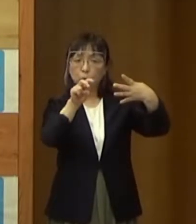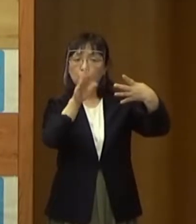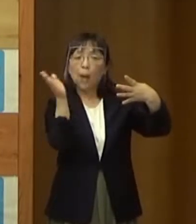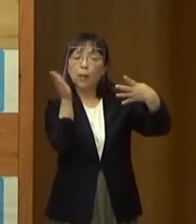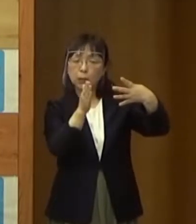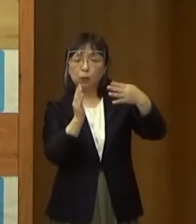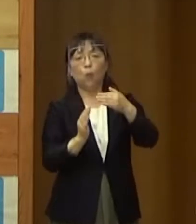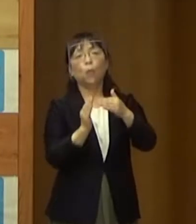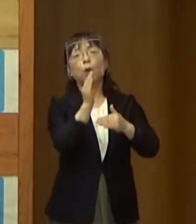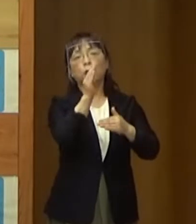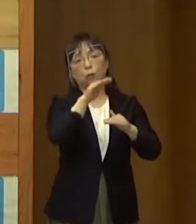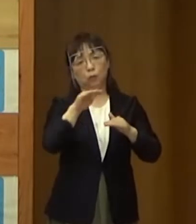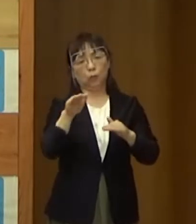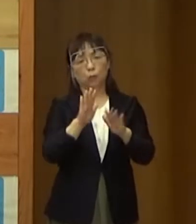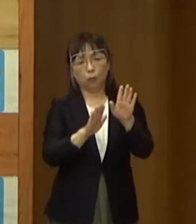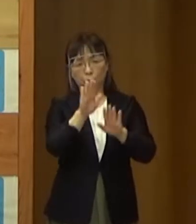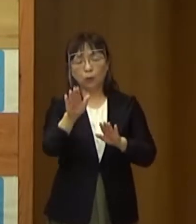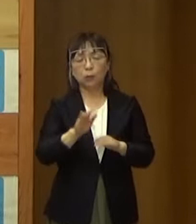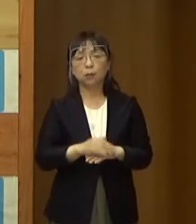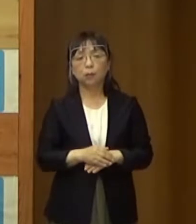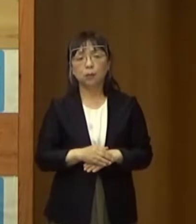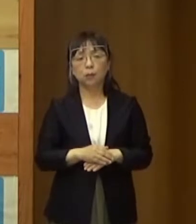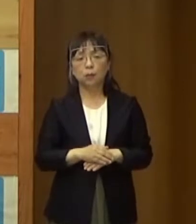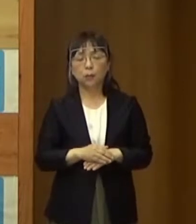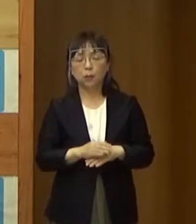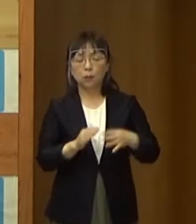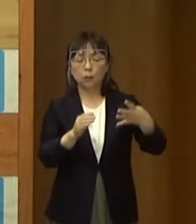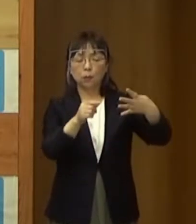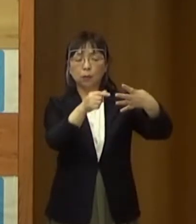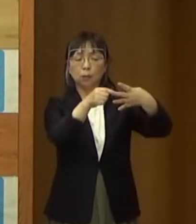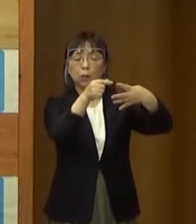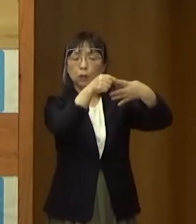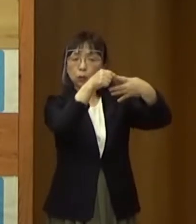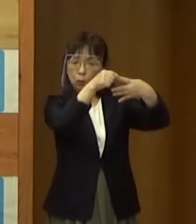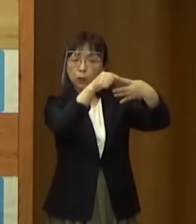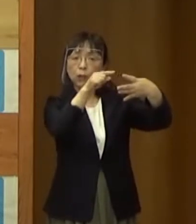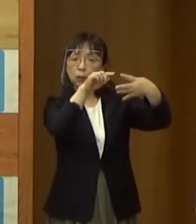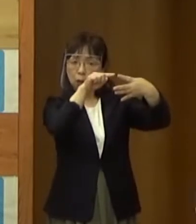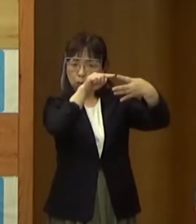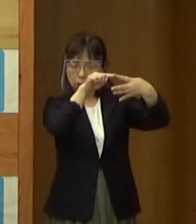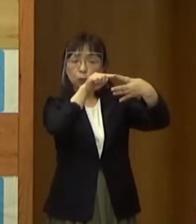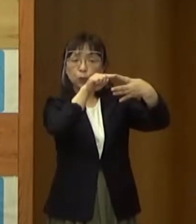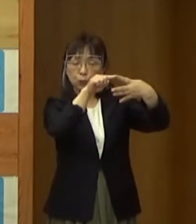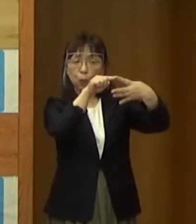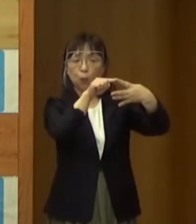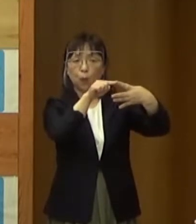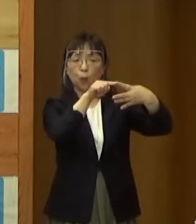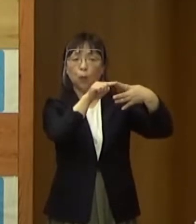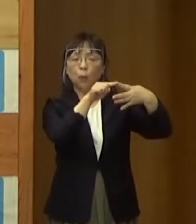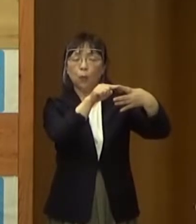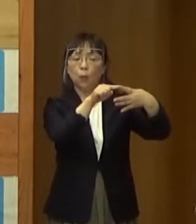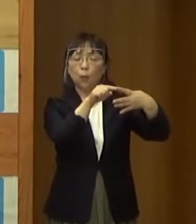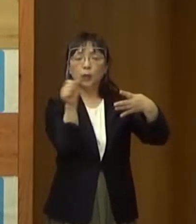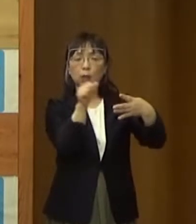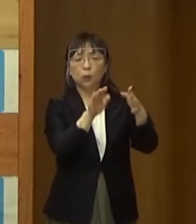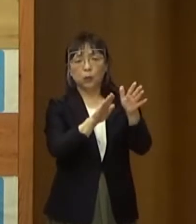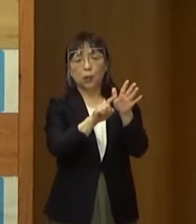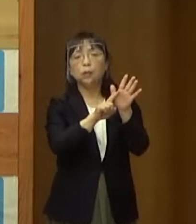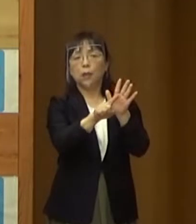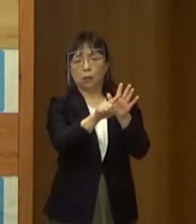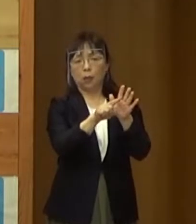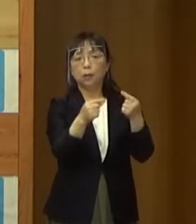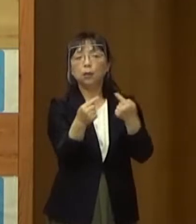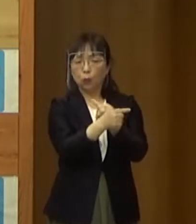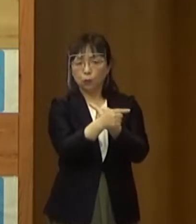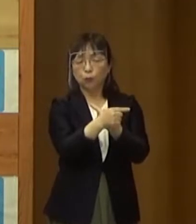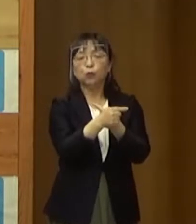でに超えてます。ですから、このステージ4になりますと緊急事態ってことになるんですが、このステージ3の水準